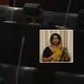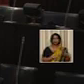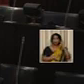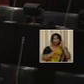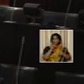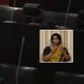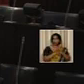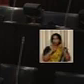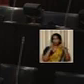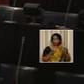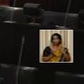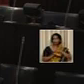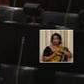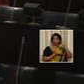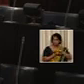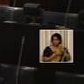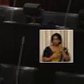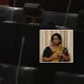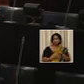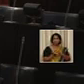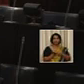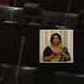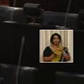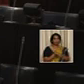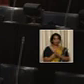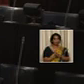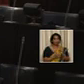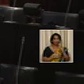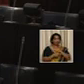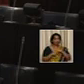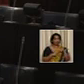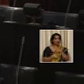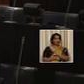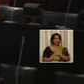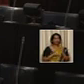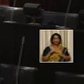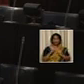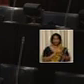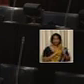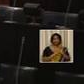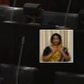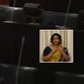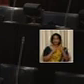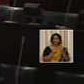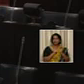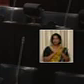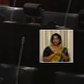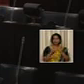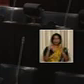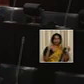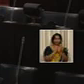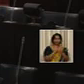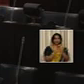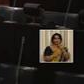මේ පුද්ගලයන් බහුතරයක් යවන්නේ ලියාපදිංචි විදේශ සේවා නියුක්ති ආයතන නෙවෙයි. මේවා කරන්නේ විවිධ අතරමැදි